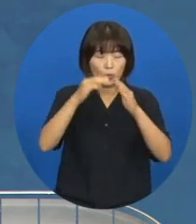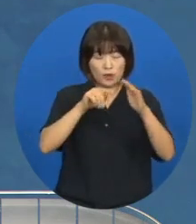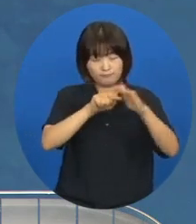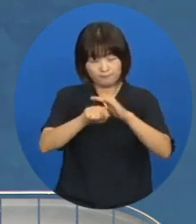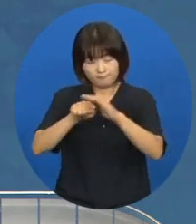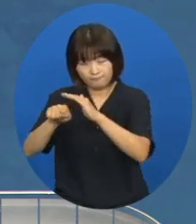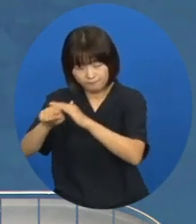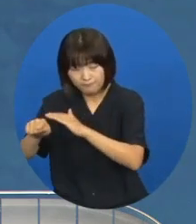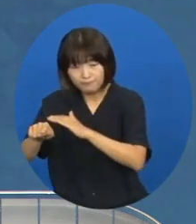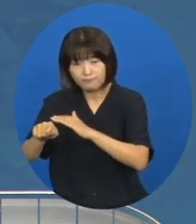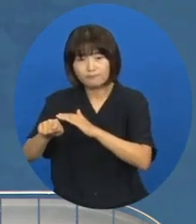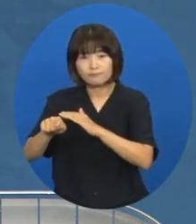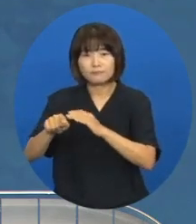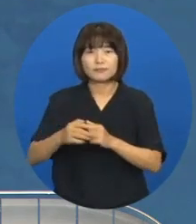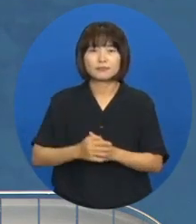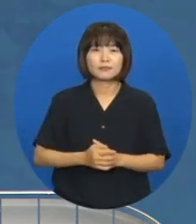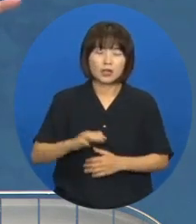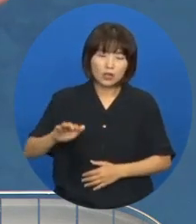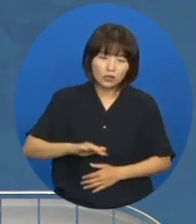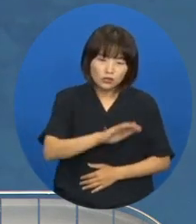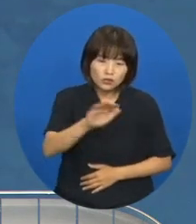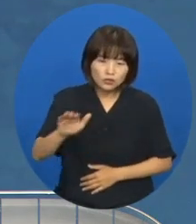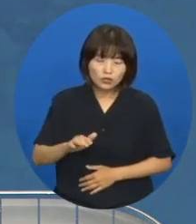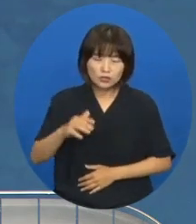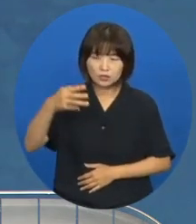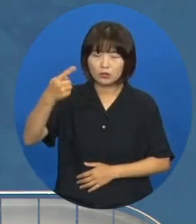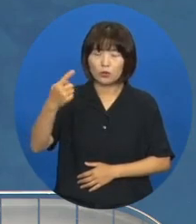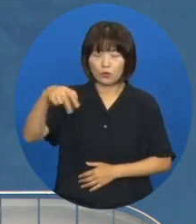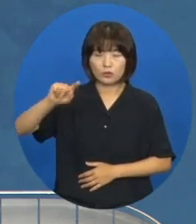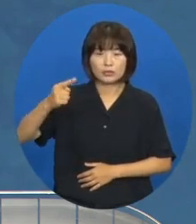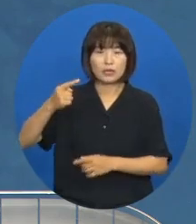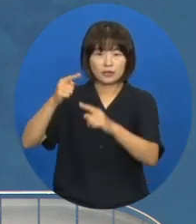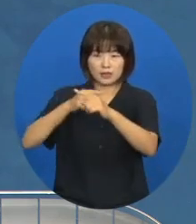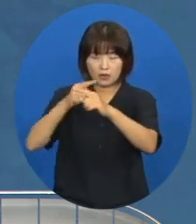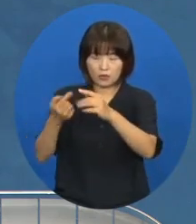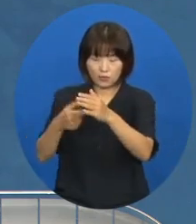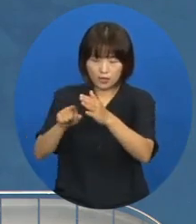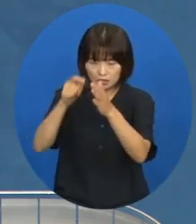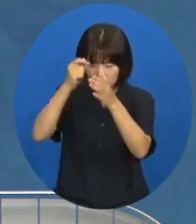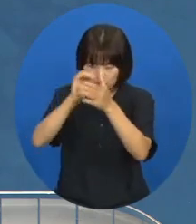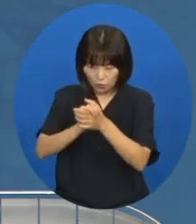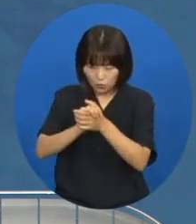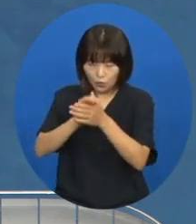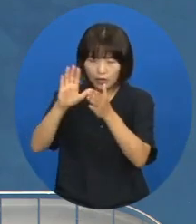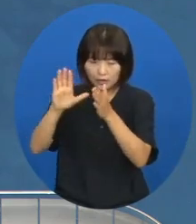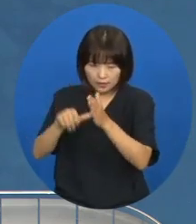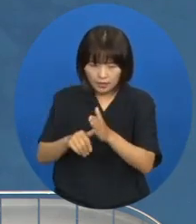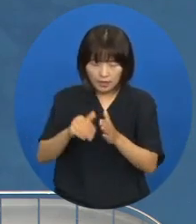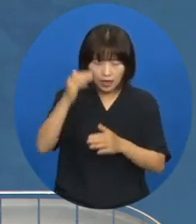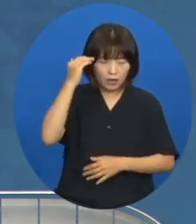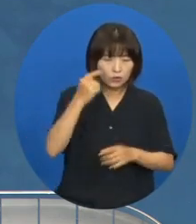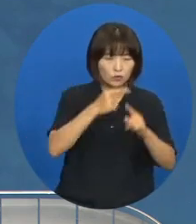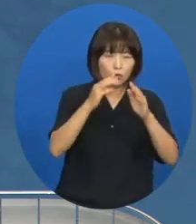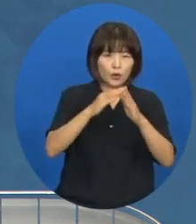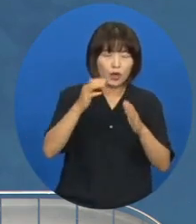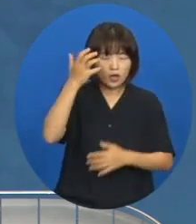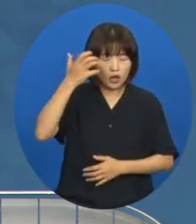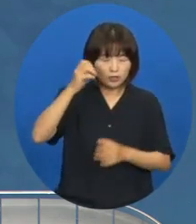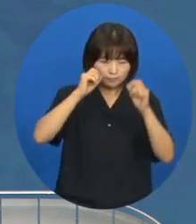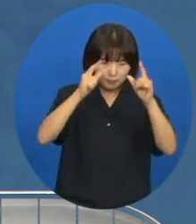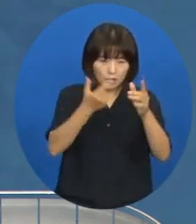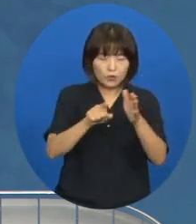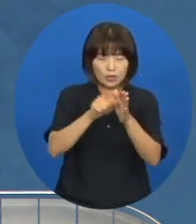모임마다 가서 우리가 로잔 대회를 위해서 기도하면서 한국교회의 영적인 각성을 위해서